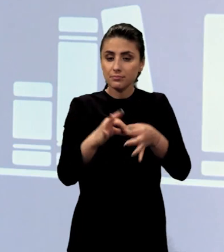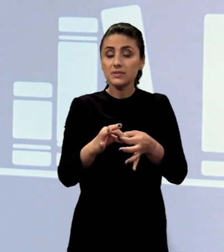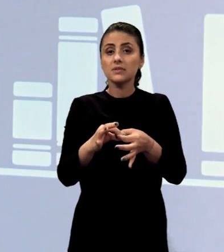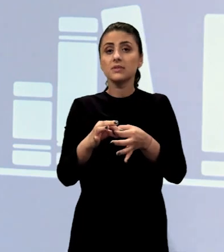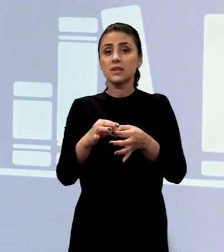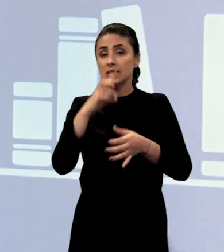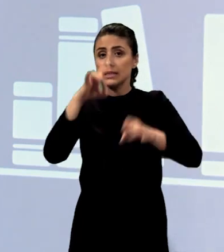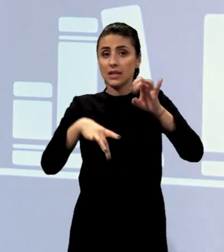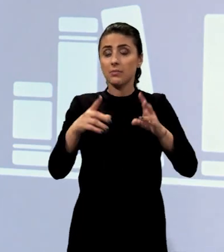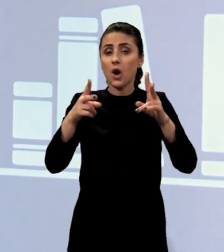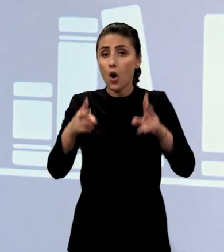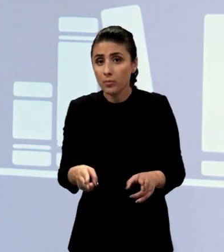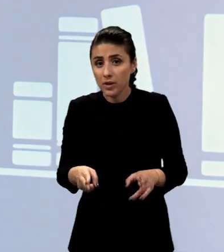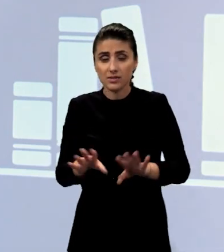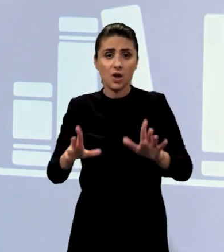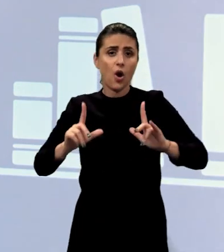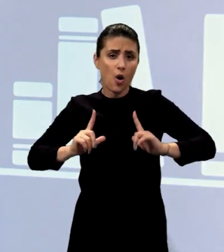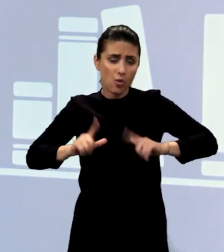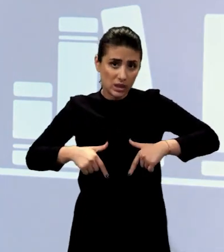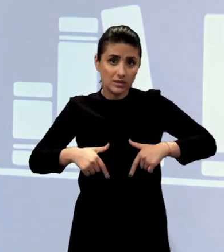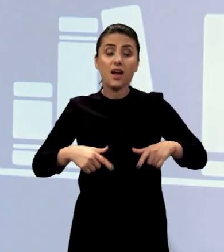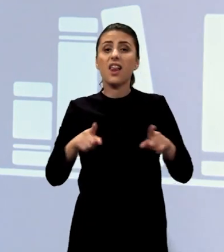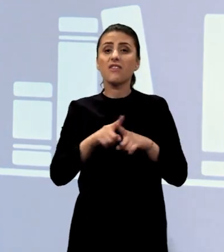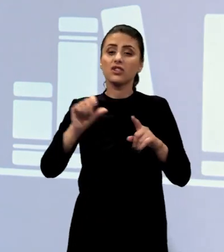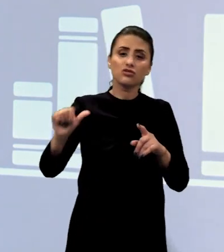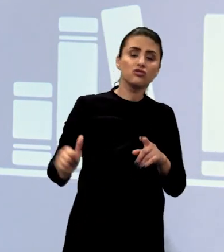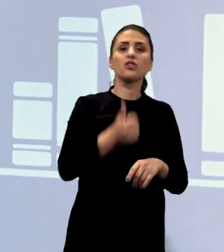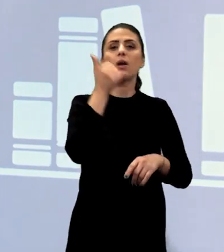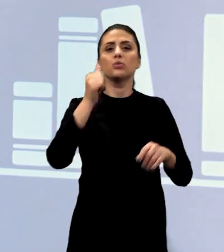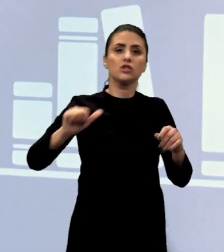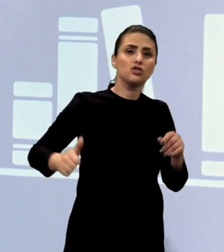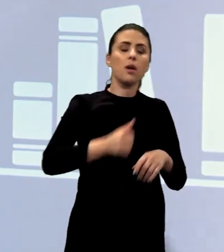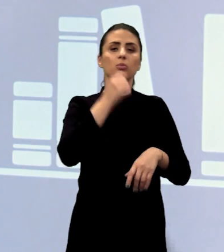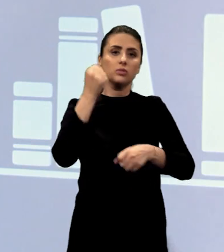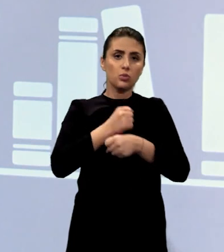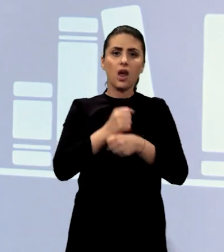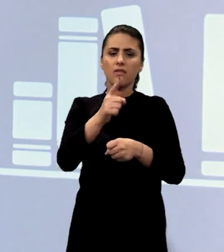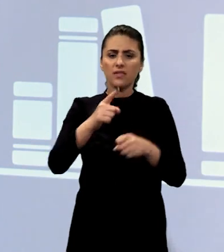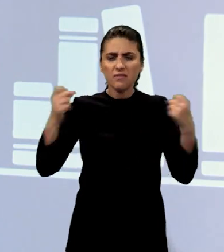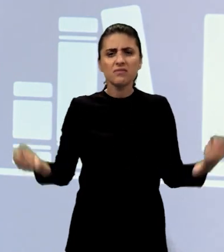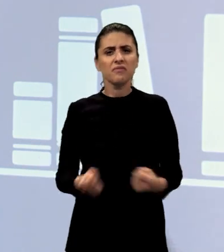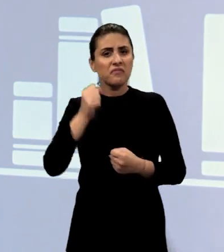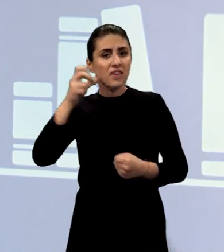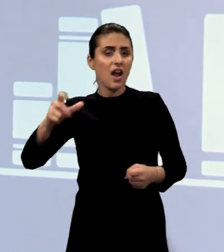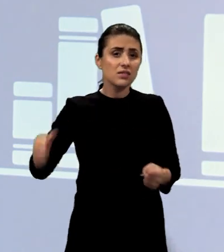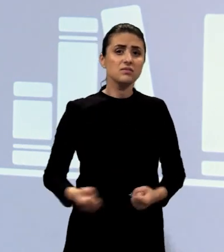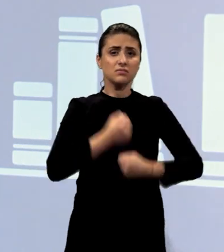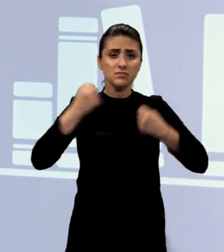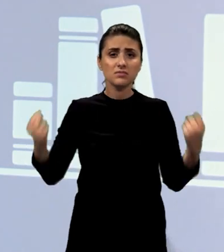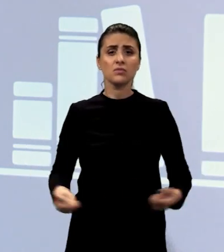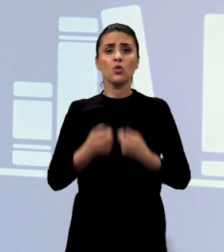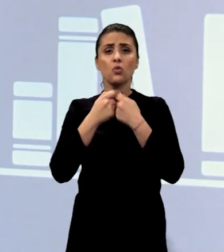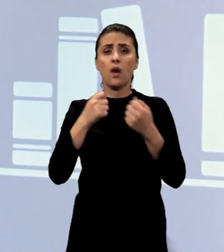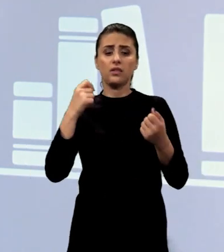semne să se oprească, așa că o iei de la capăt. Ești într-o continuă agitație și concentrare ca toate